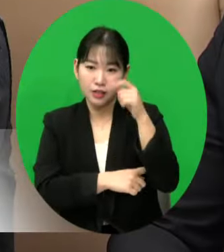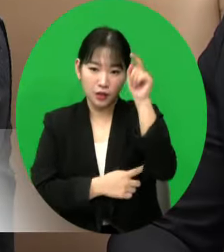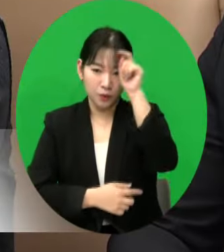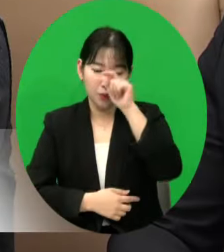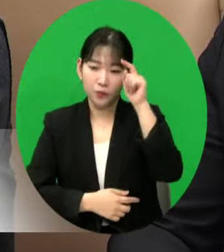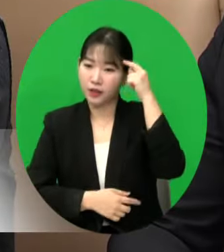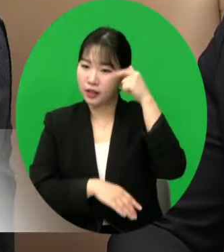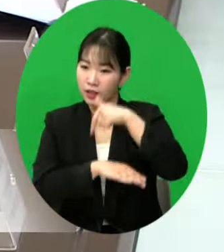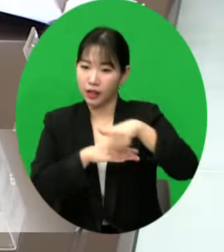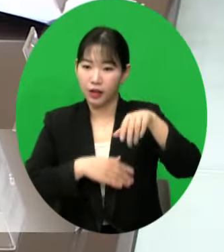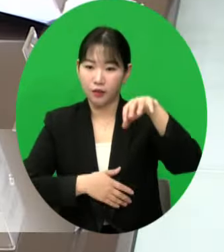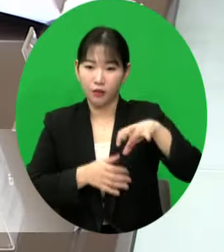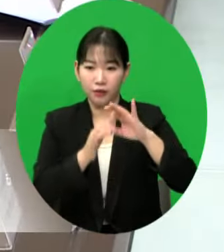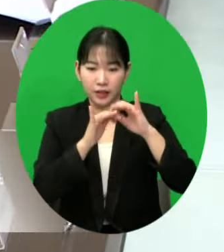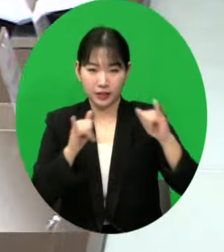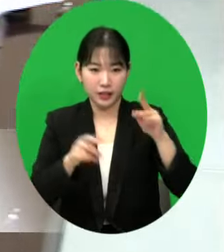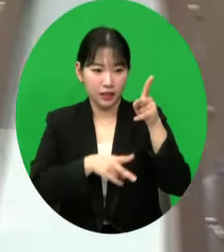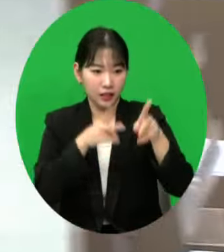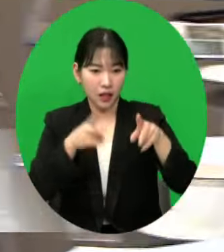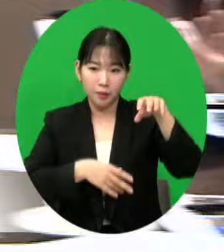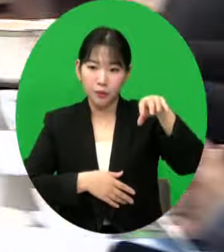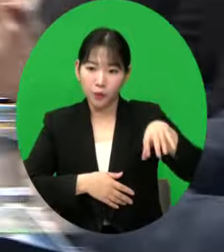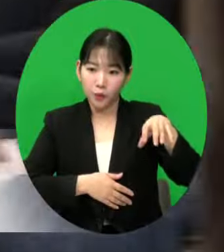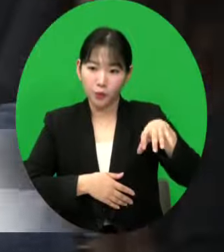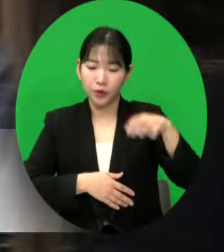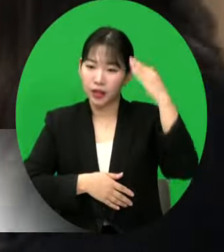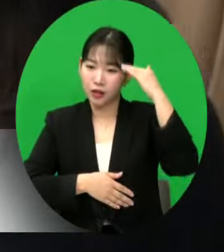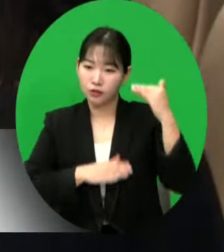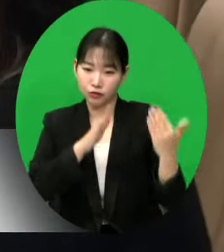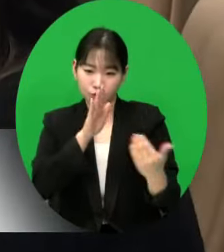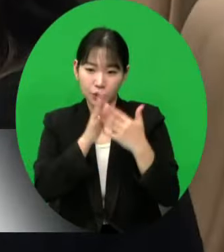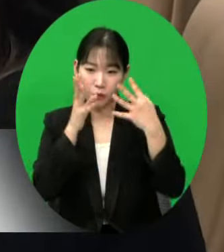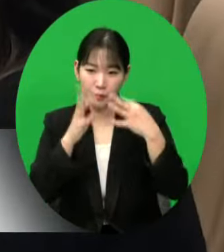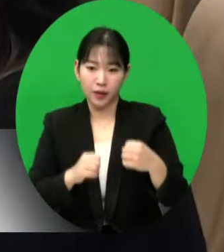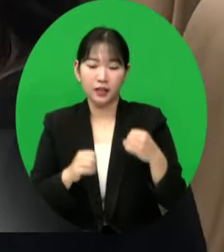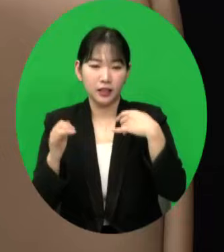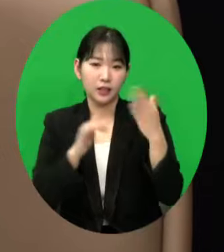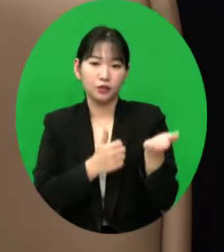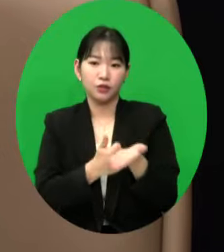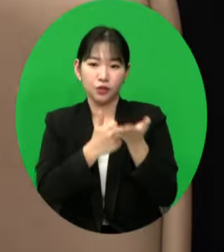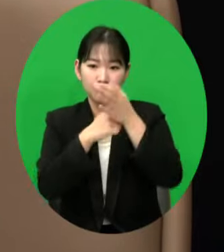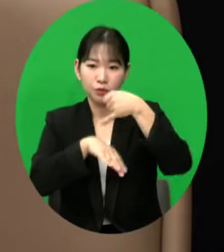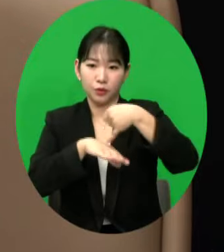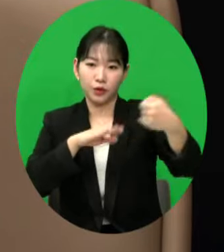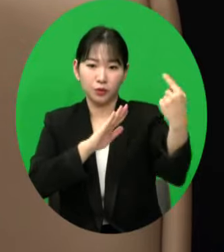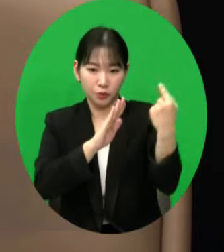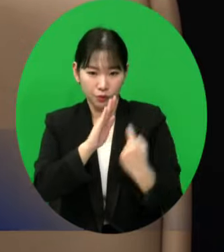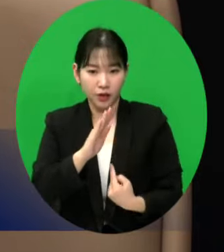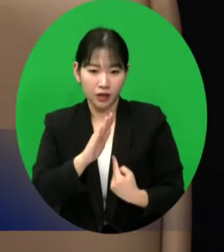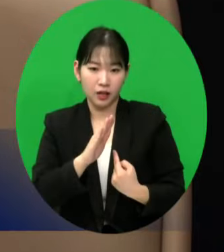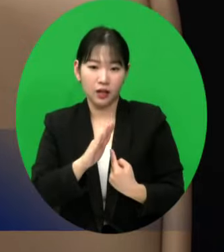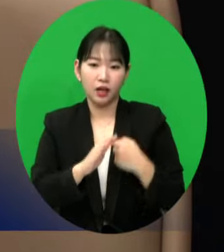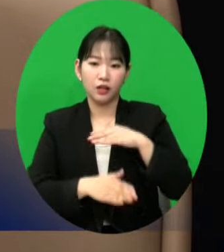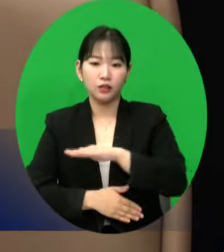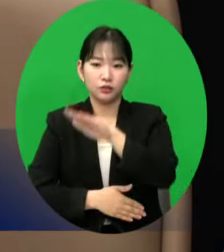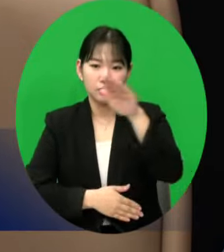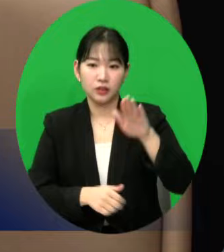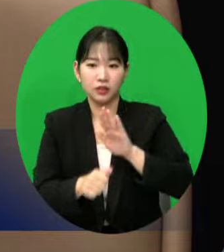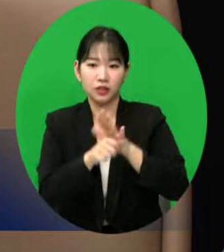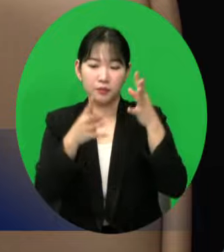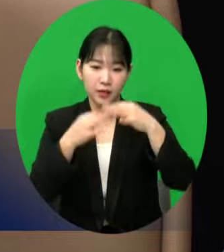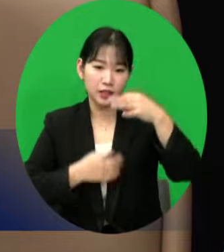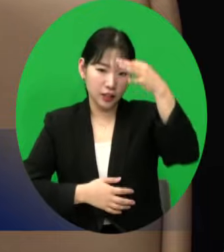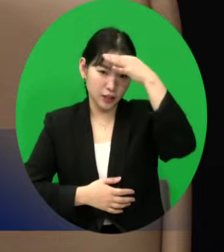관계자들이 사업 대상지이자 국내 최대 해조류 생산지인 완도를 찾았습니다. A lot of the technologies that we're